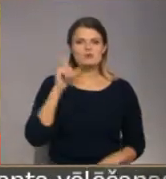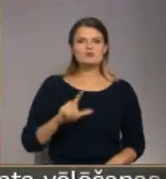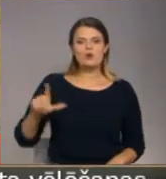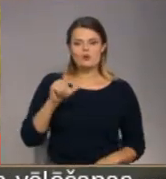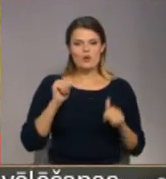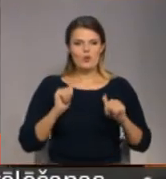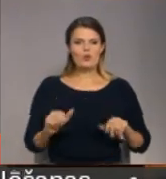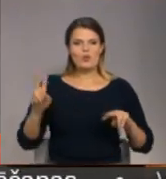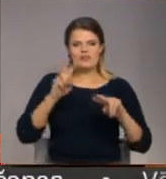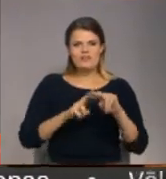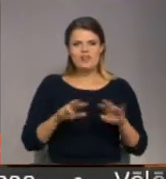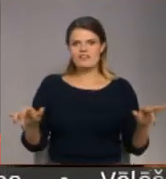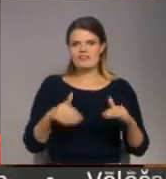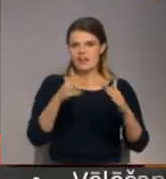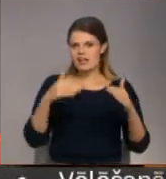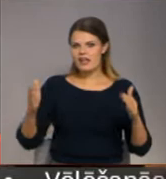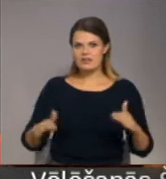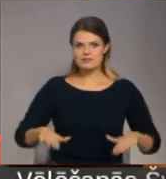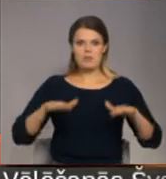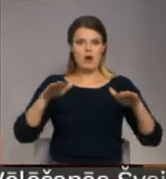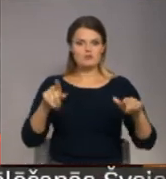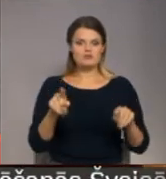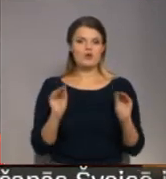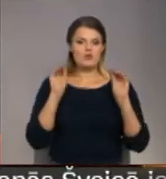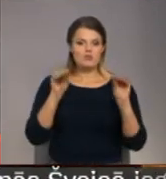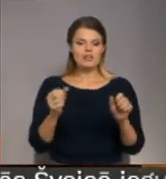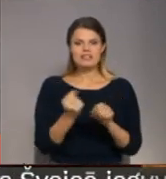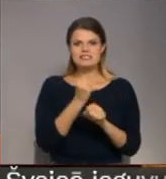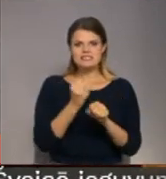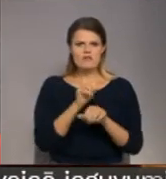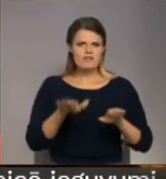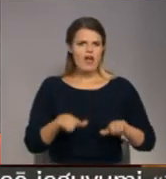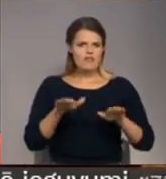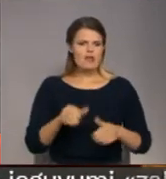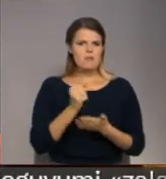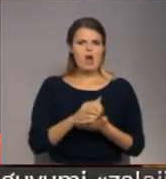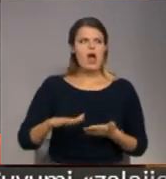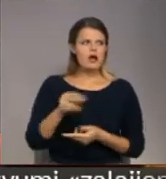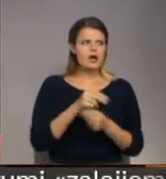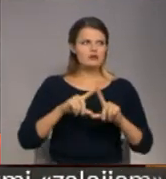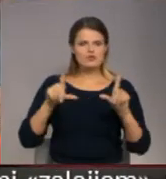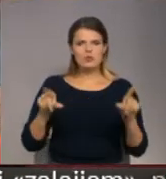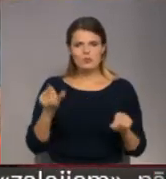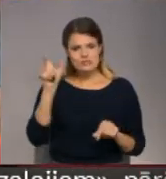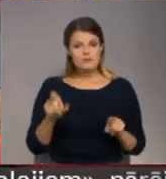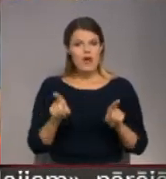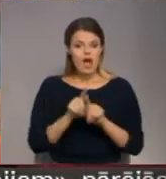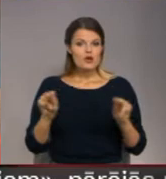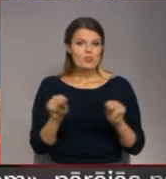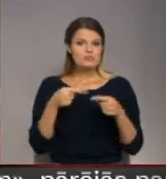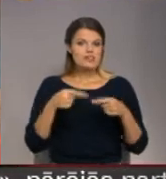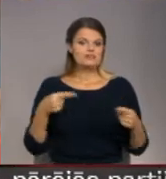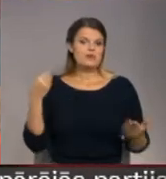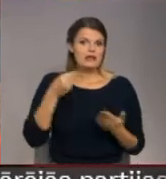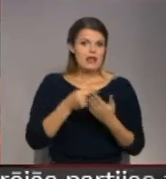goda vietu ieņem flīģels. Paaugstinājumus, kur tas novietots, izgatavojas kāds vietējais pagastu uzņēmums. Arī mūzikas instrumenta